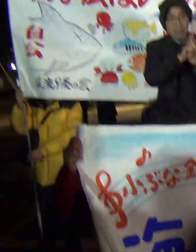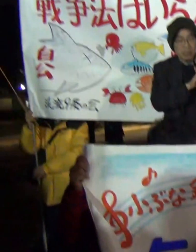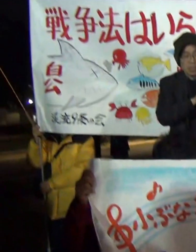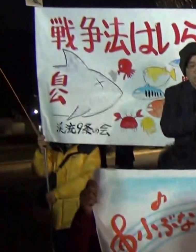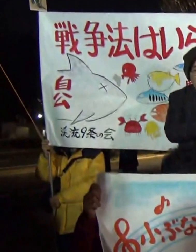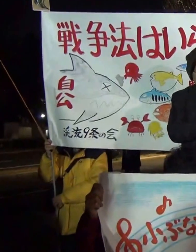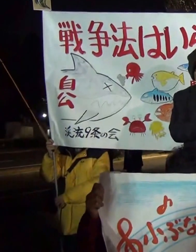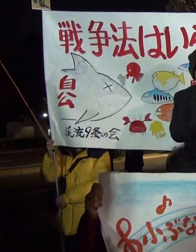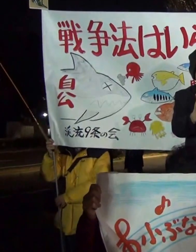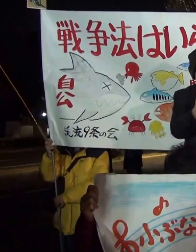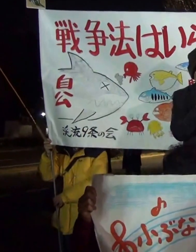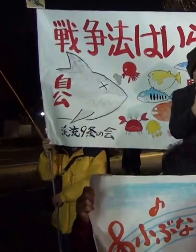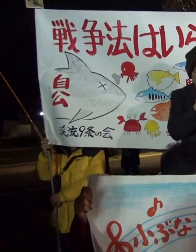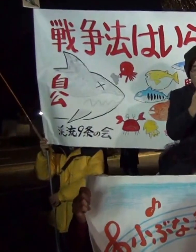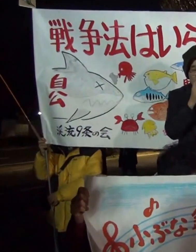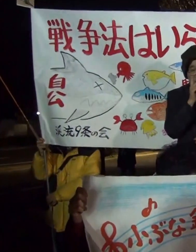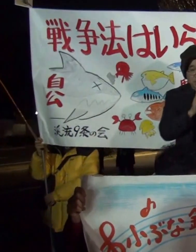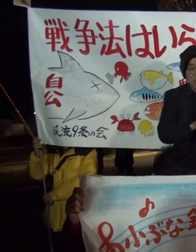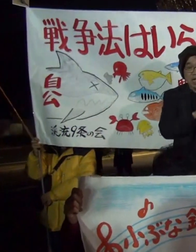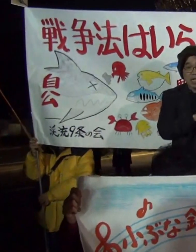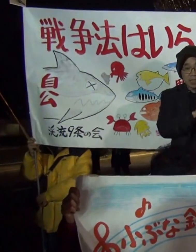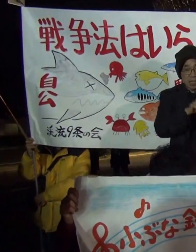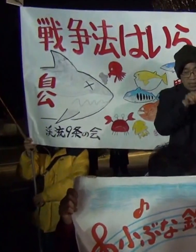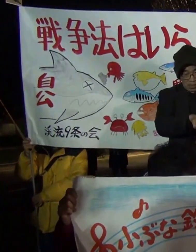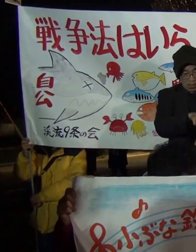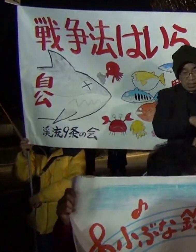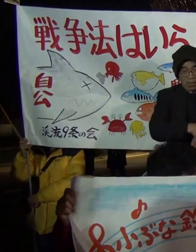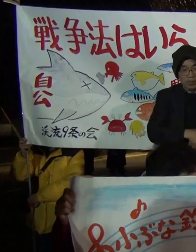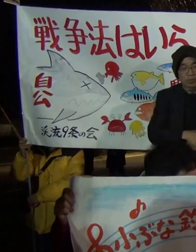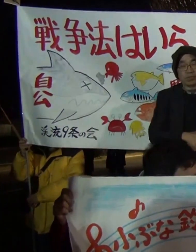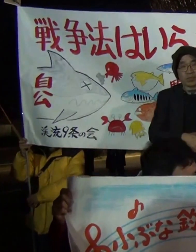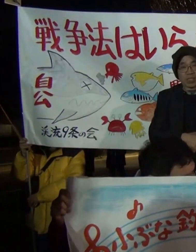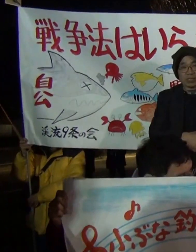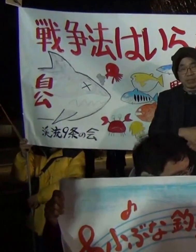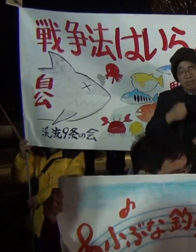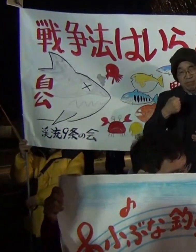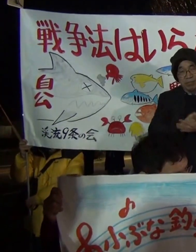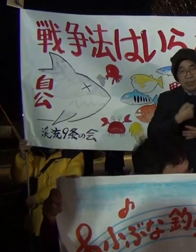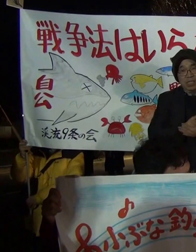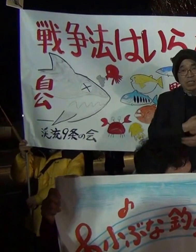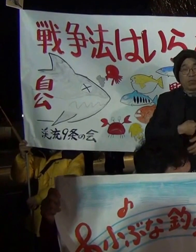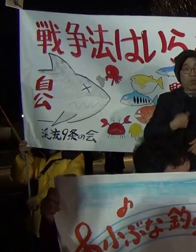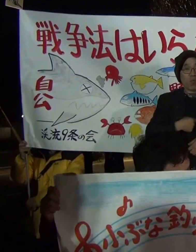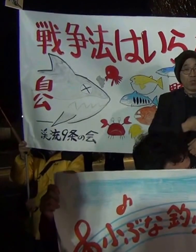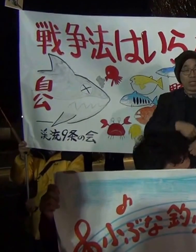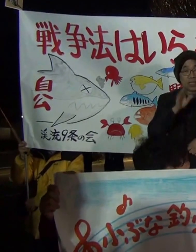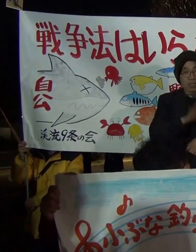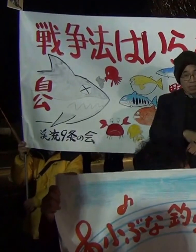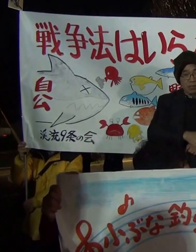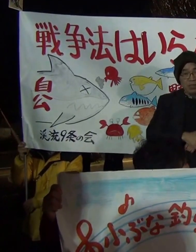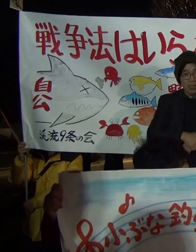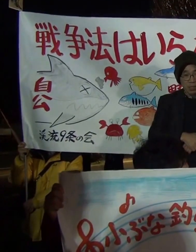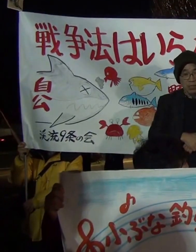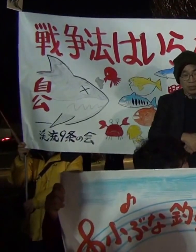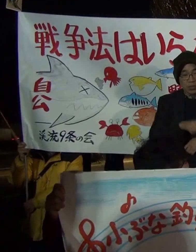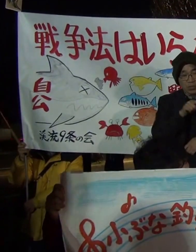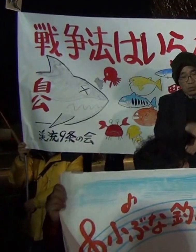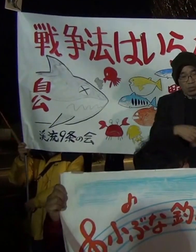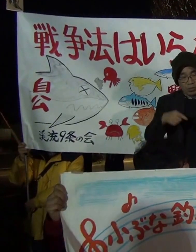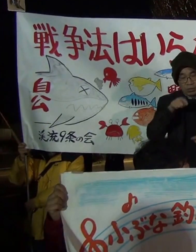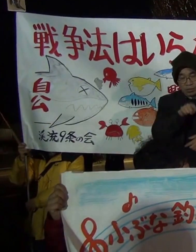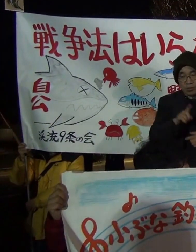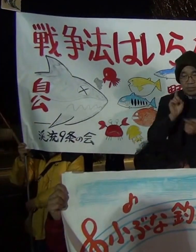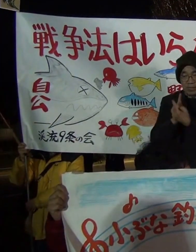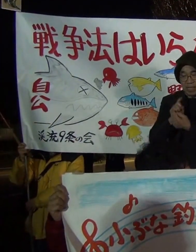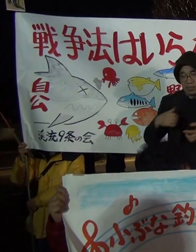魚食べたかったですね。でその思い、それが今ね60年経ってね、でしかもそれに対する反対運